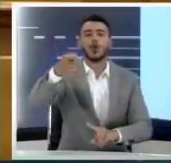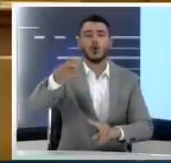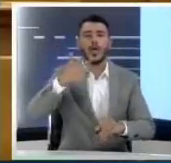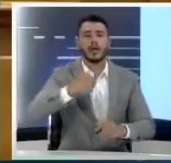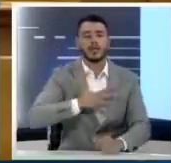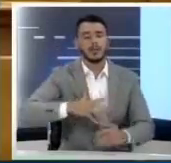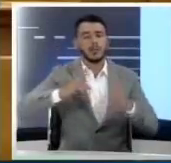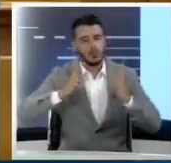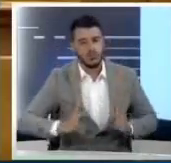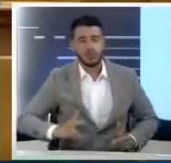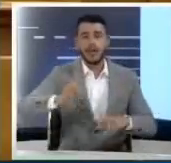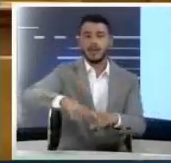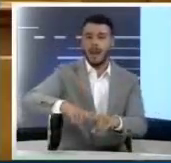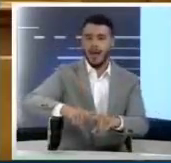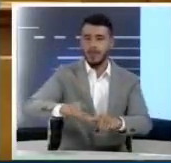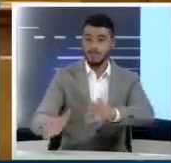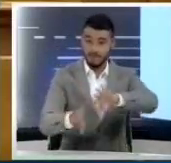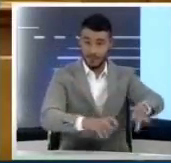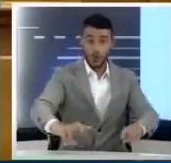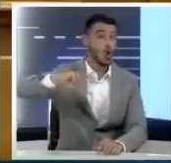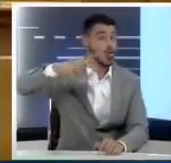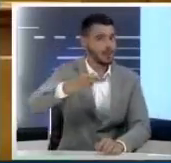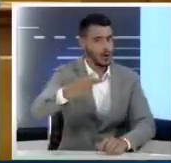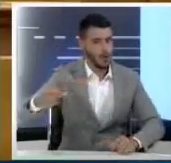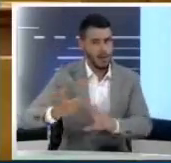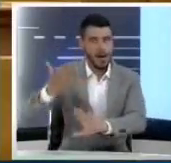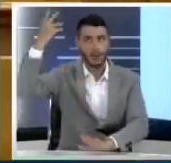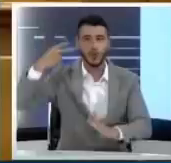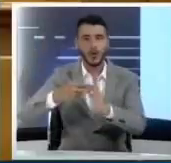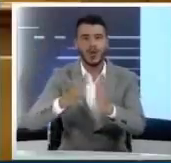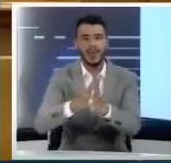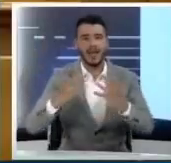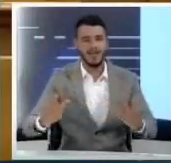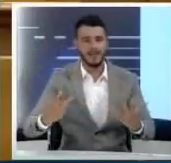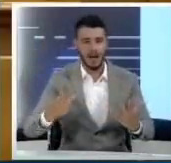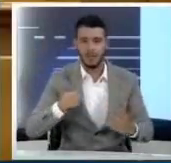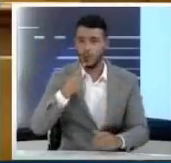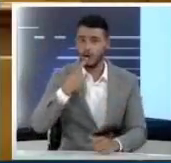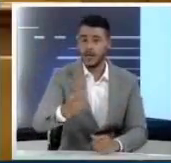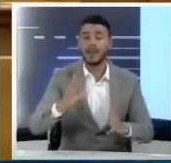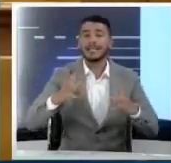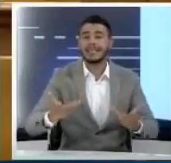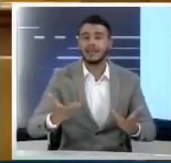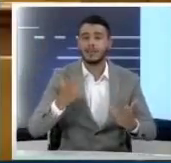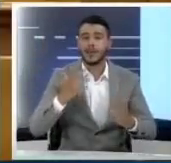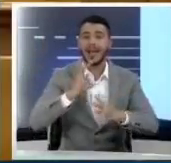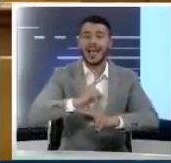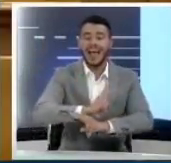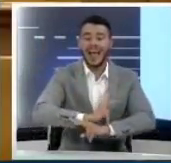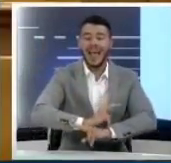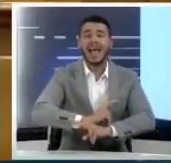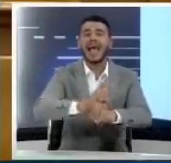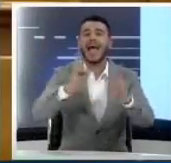δεύτερο κριτήριο που έβαλα από το 17 είναι αν θα έχουμε καθαρό διάδρομο για